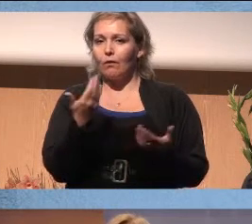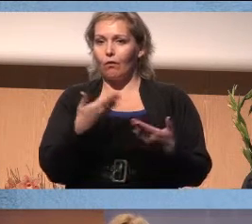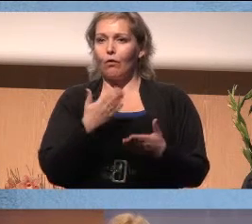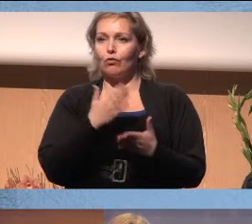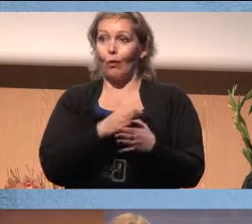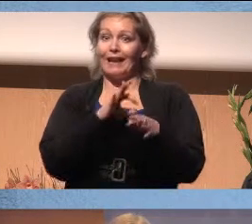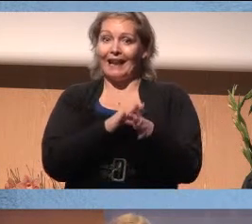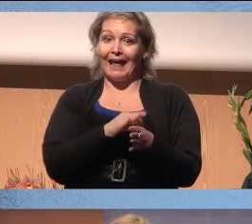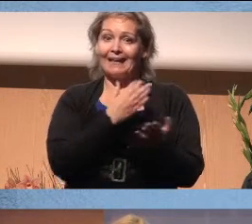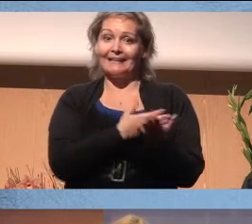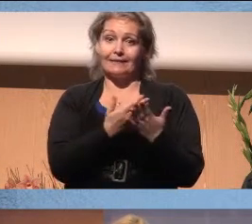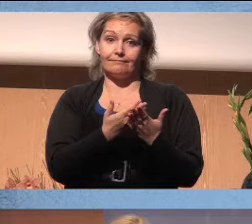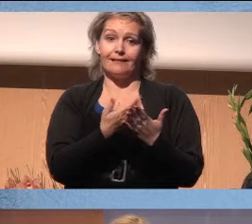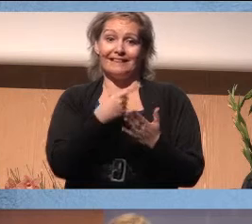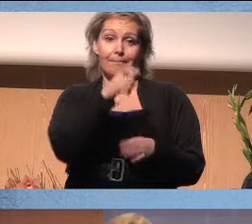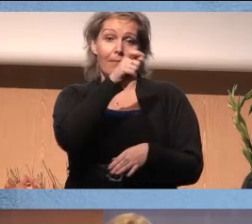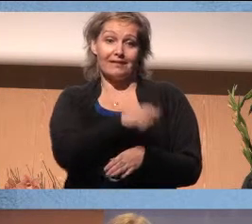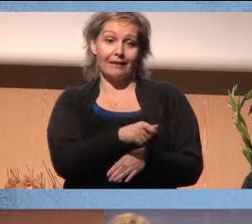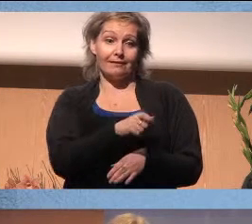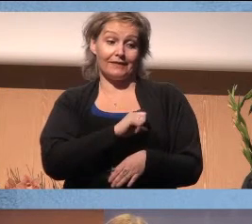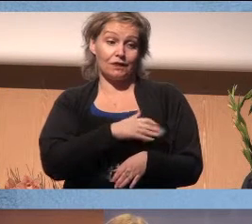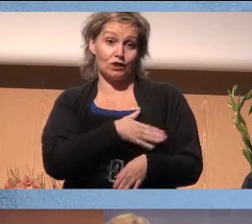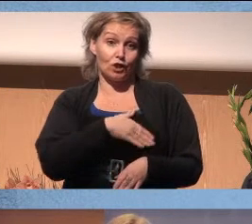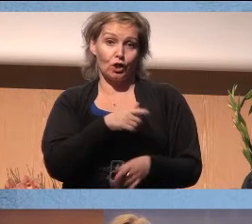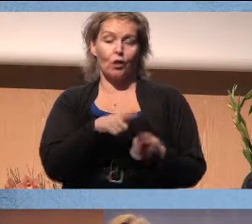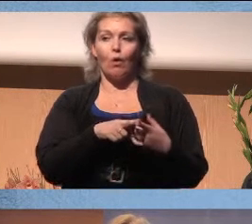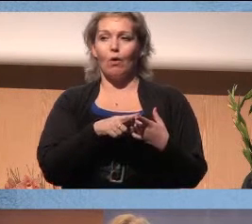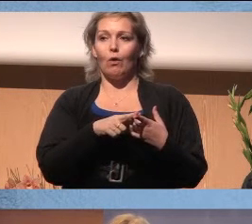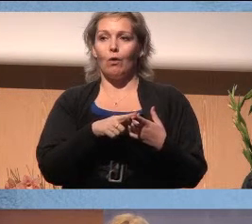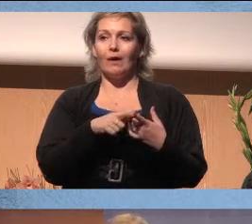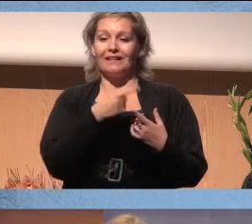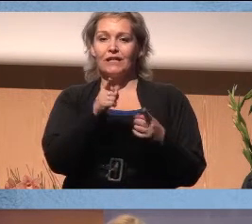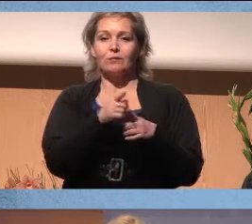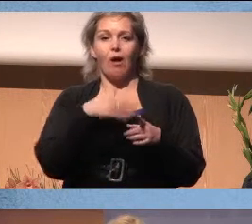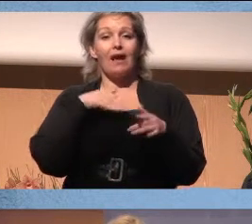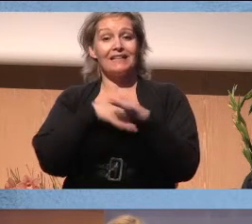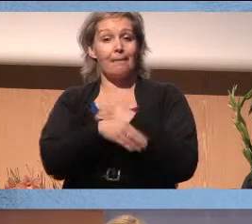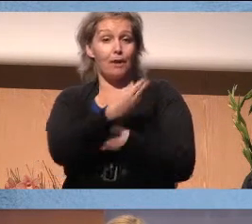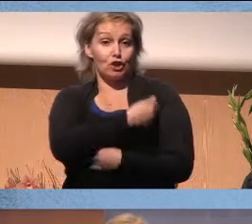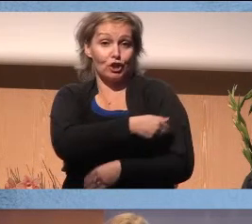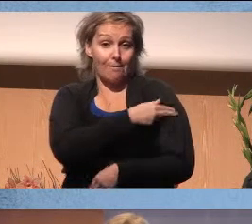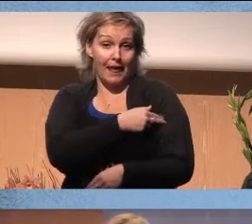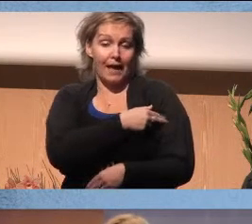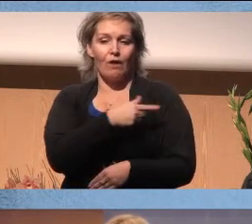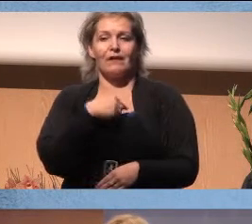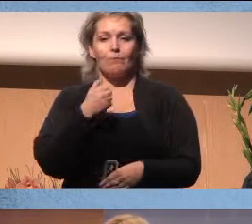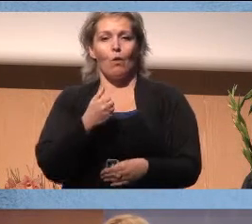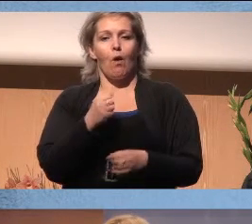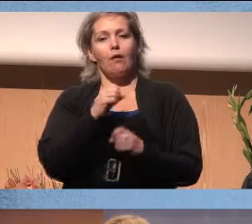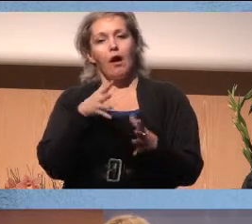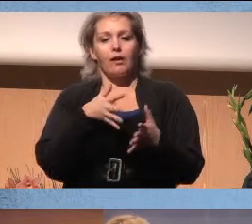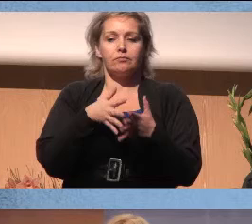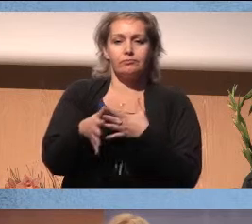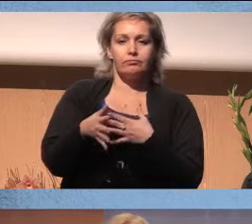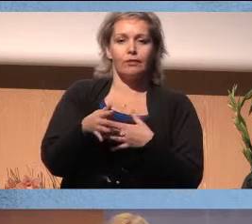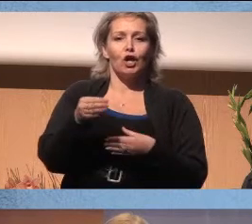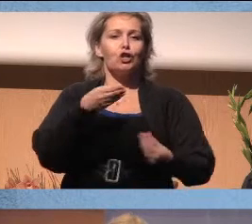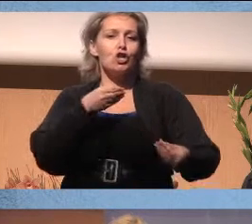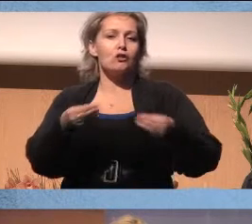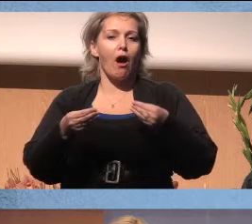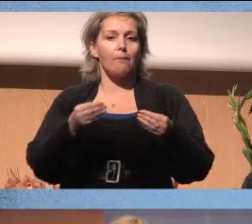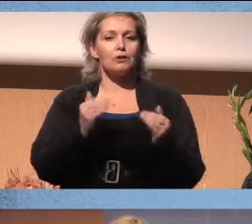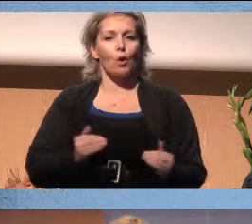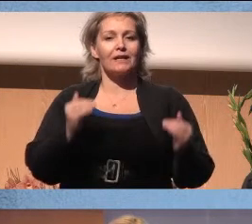nok legetjenester, for eksempel, til pasienter i sykehjem eller til de som har hjemmesykepleie. og vi må få til